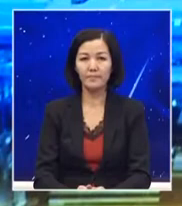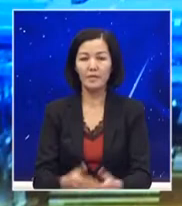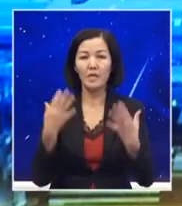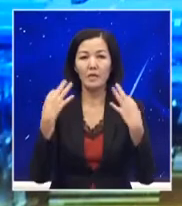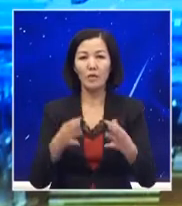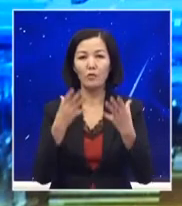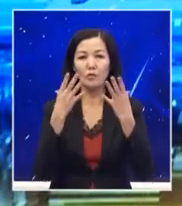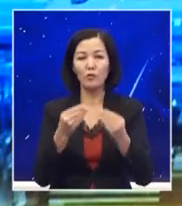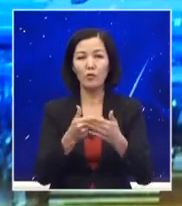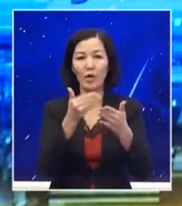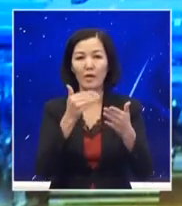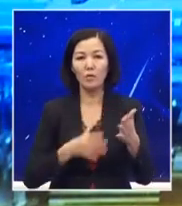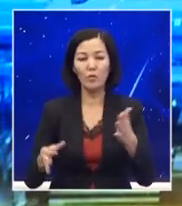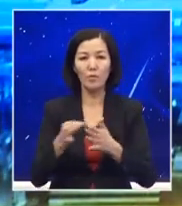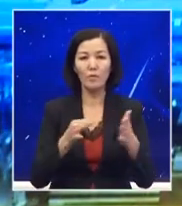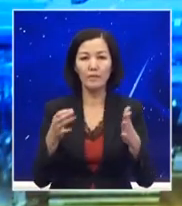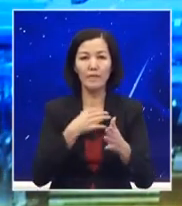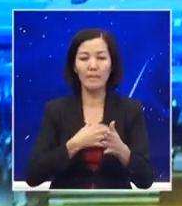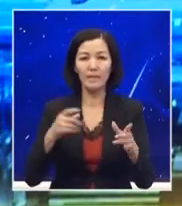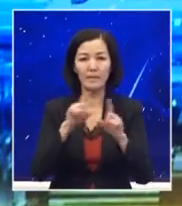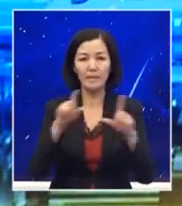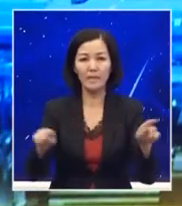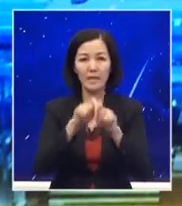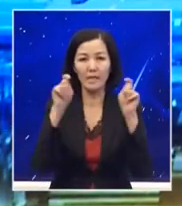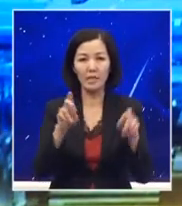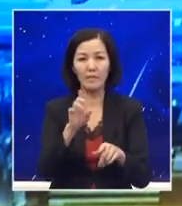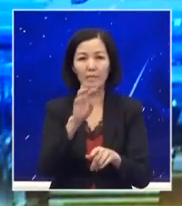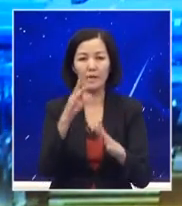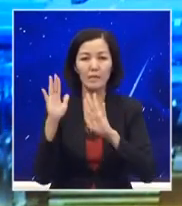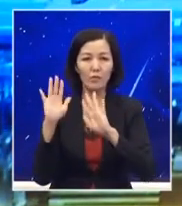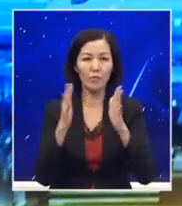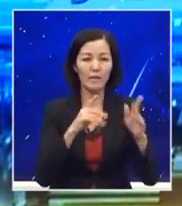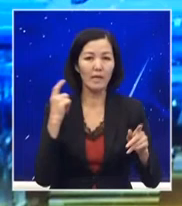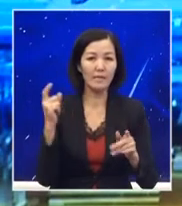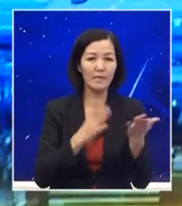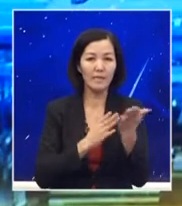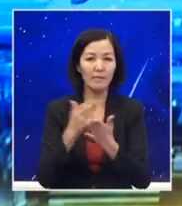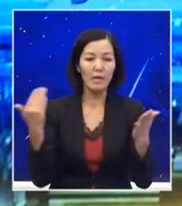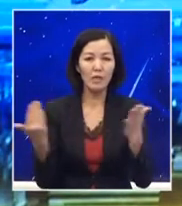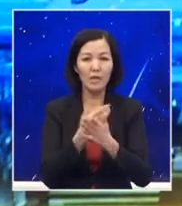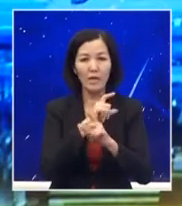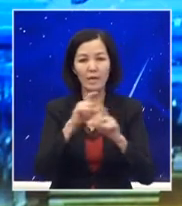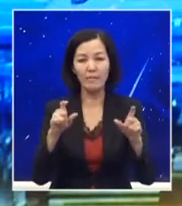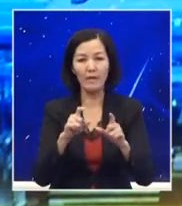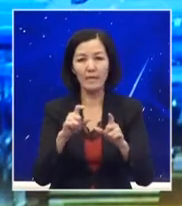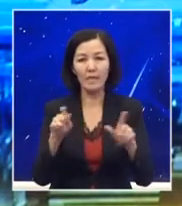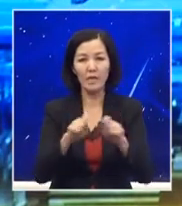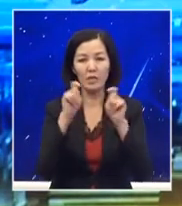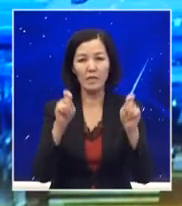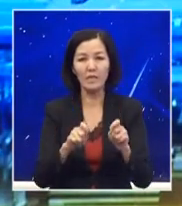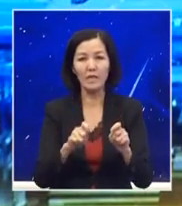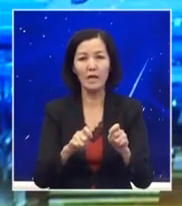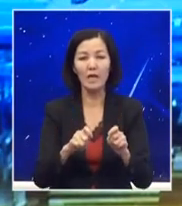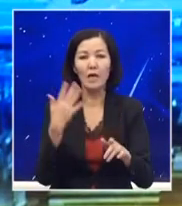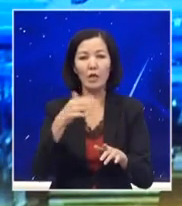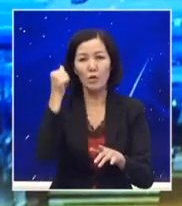Тәуелсіздік күні қарсаңында облыста тағы бір маңызды нысан ашылды. Бақанас орман шаруашылығы қызметкерлері жаңа ғимаратқа кірді. Жарты ғасырлық